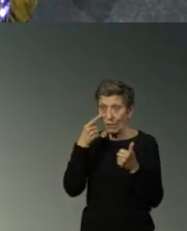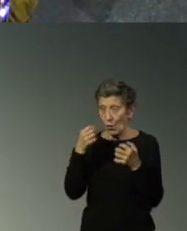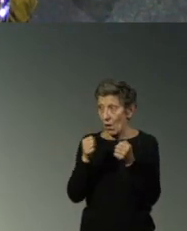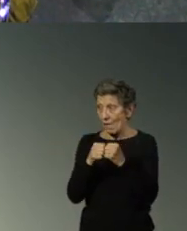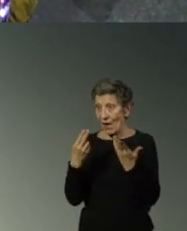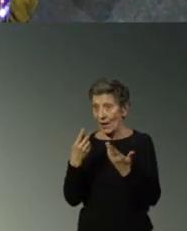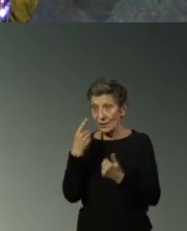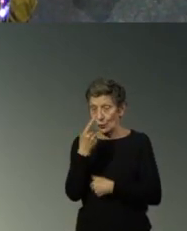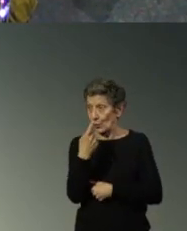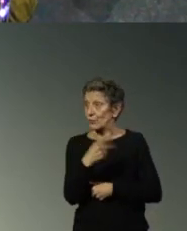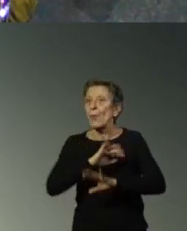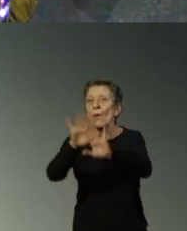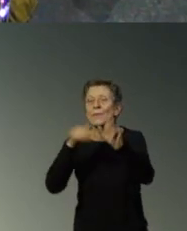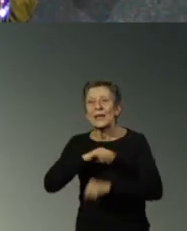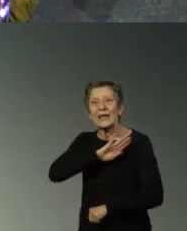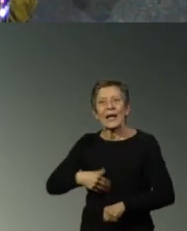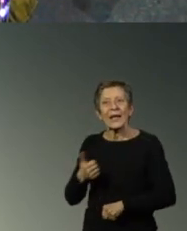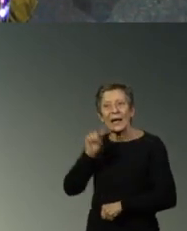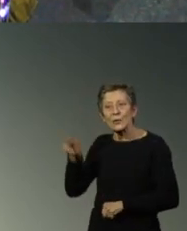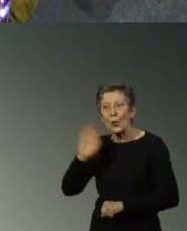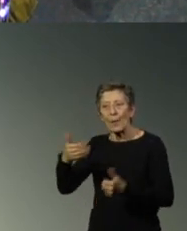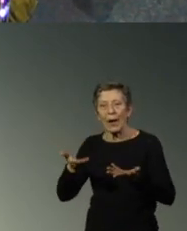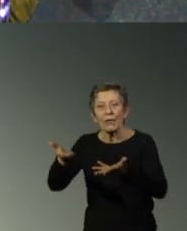avant de permettre au public d'en poser.